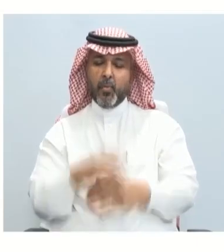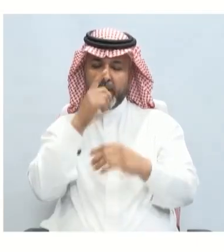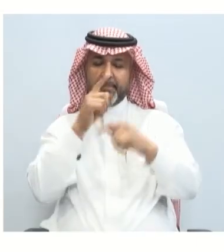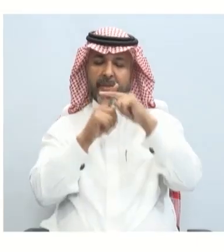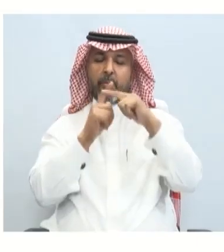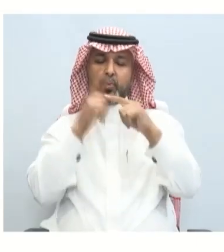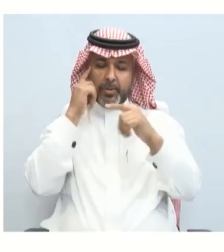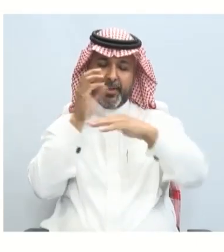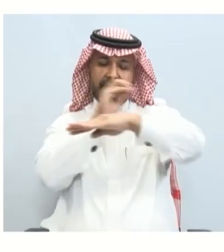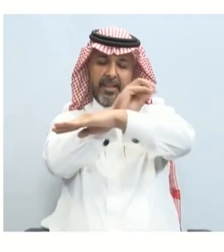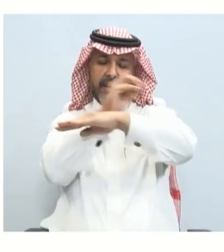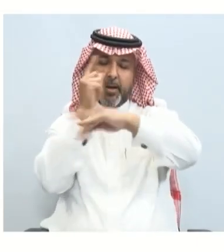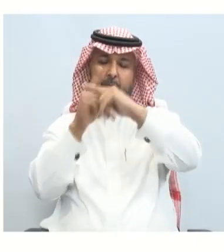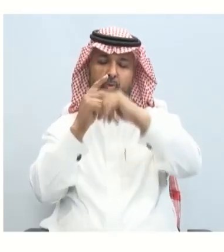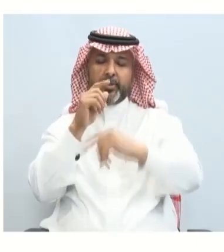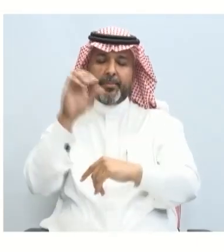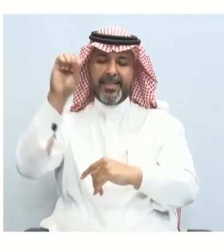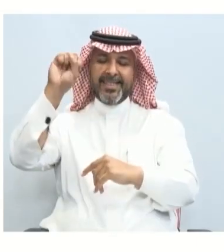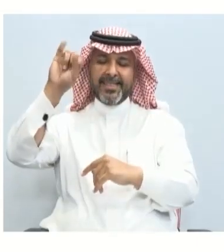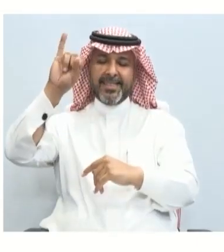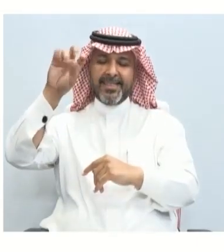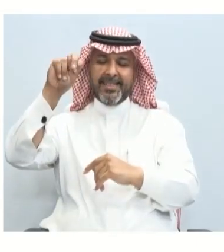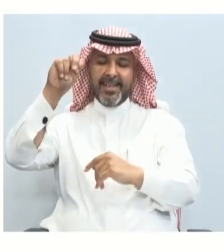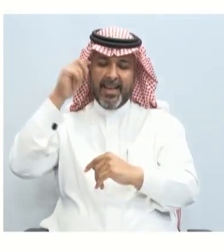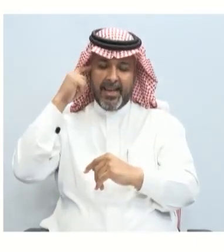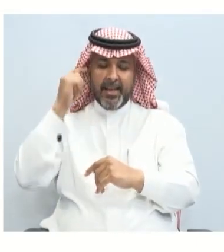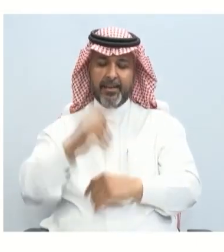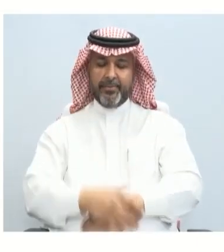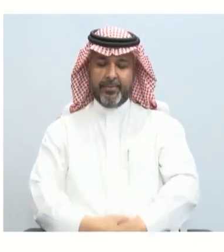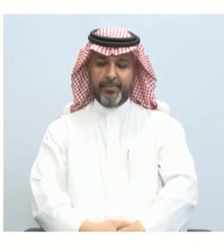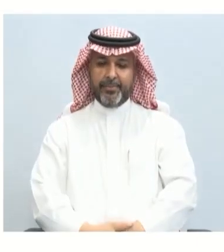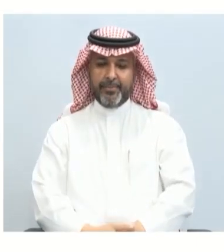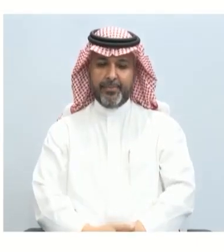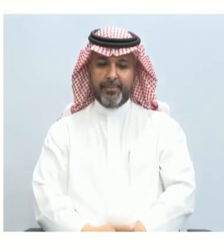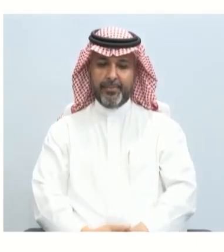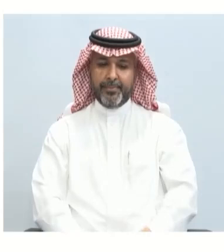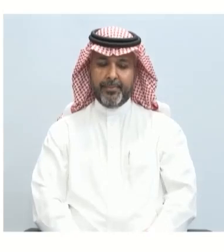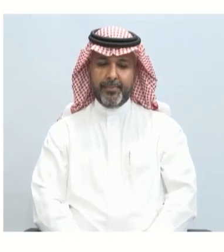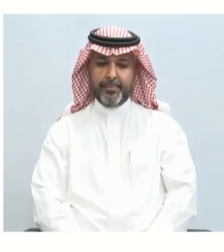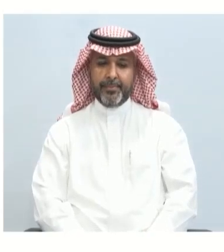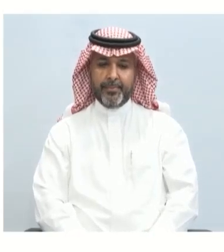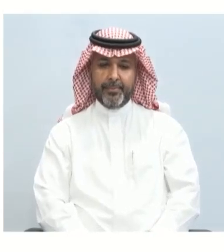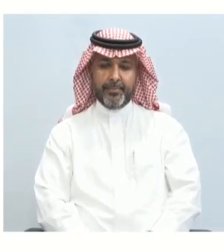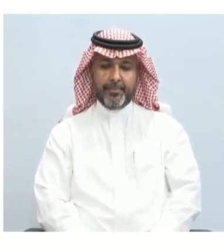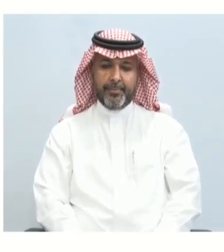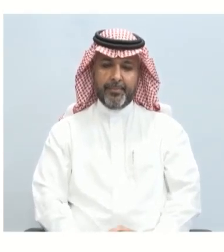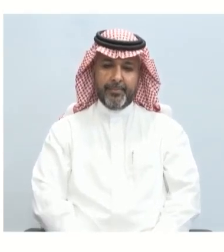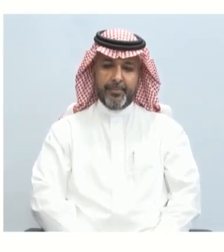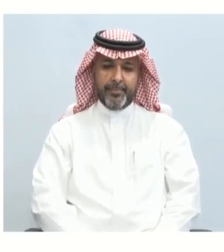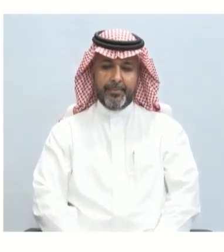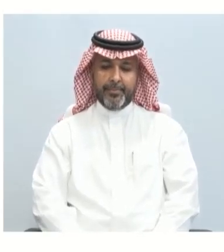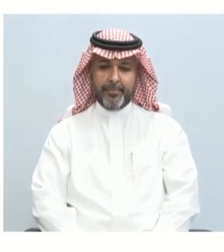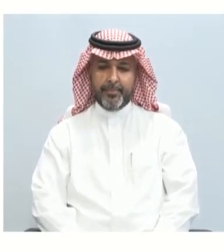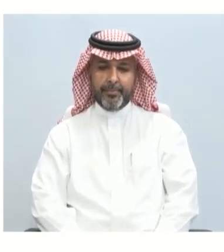موجبا فبالتالي الناتج حيكون موجب جذر 2 على 2 ننتقل الان الى تمثيل الدوال